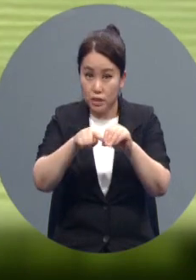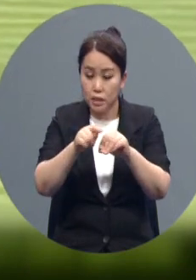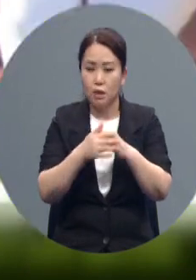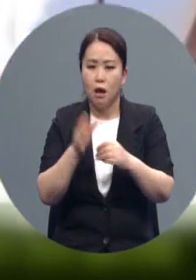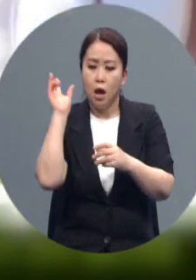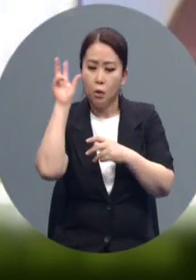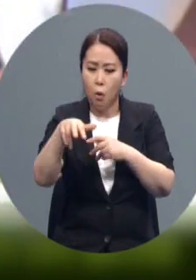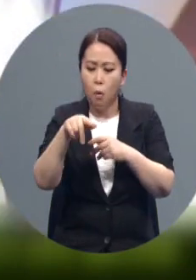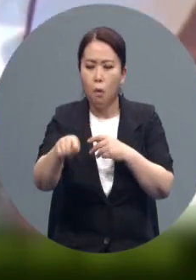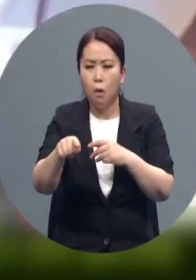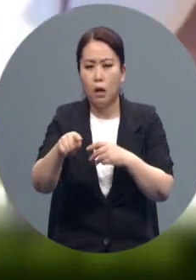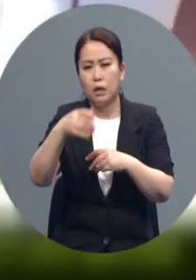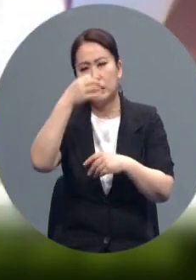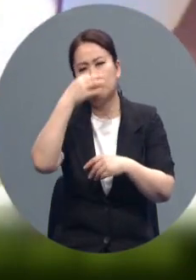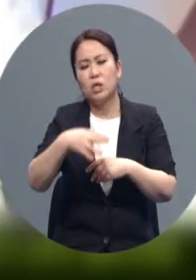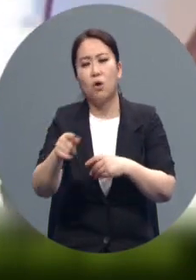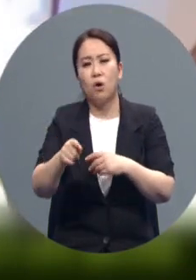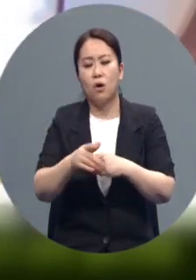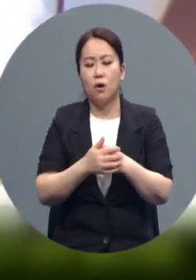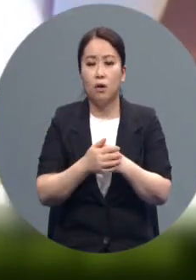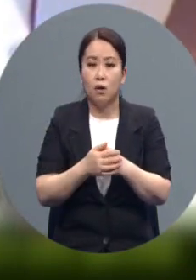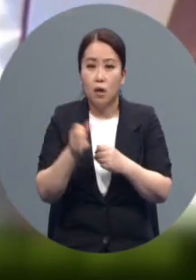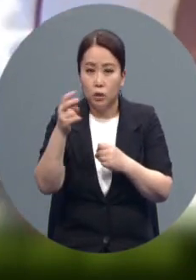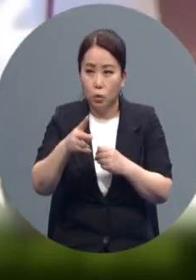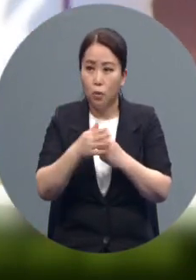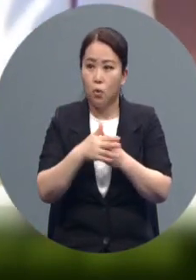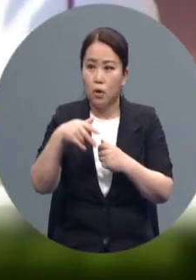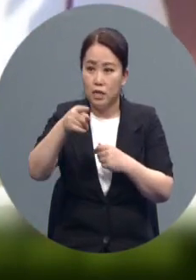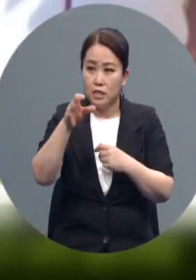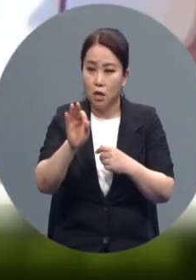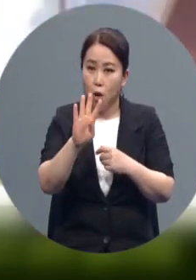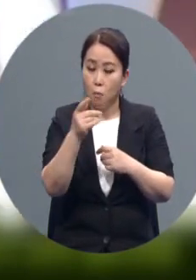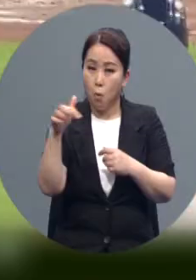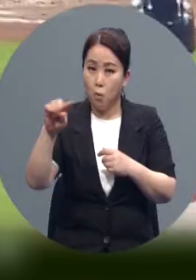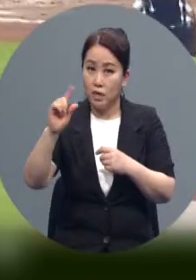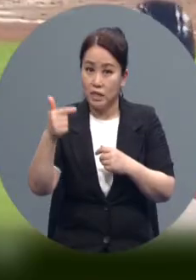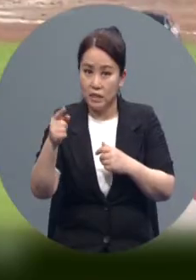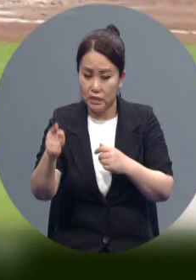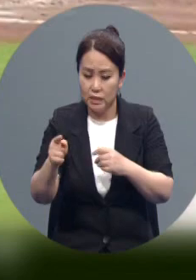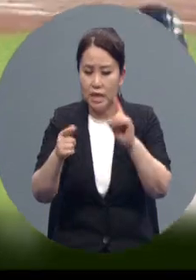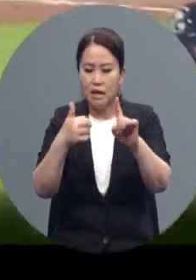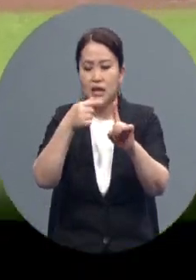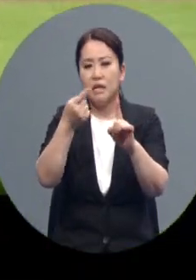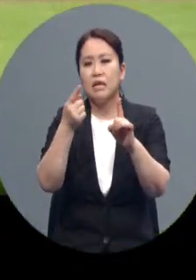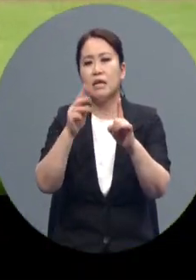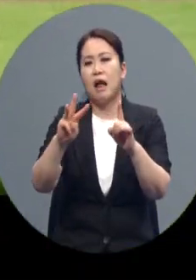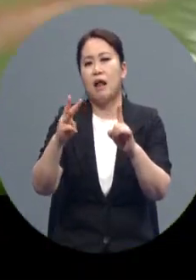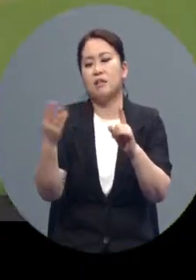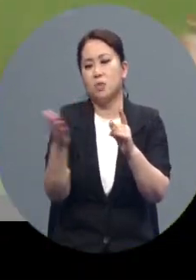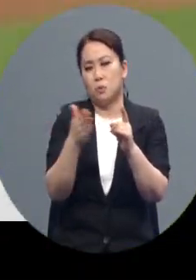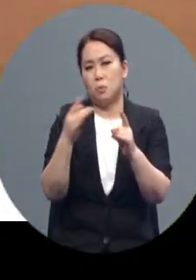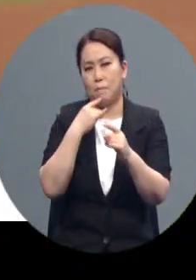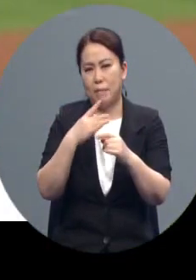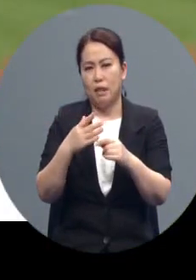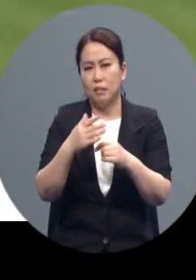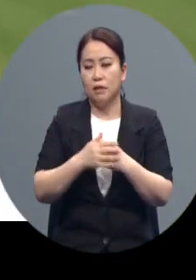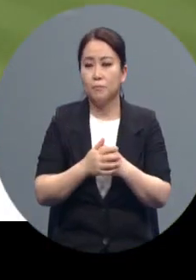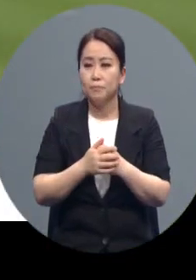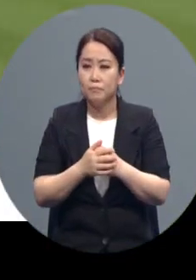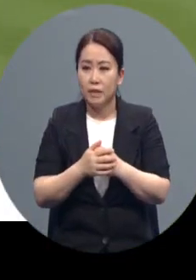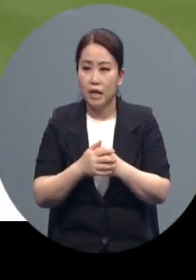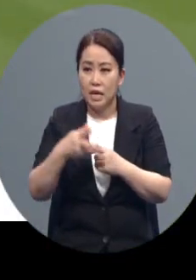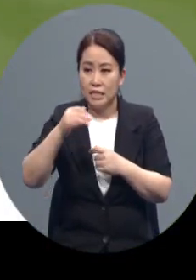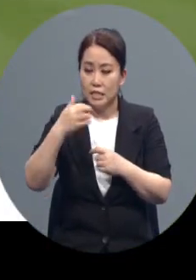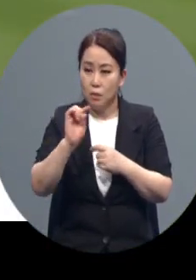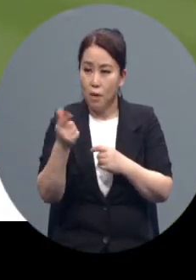이른바 입수 증상에 시달리고 있고 백업 정보근의 타율은 1할 때에 머무르고 있습니다. 네, 시환이 형이 뭐 공 던지는